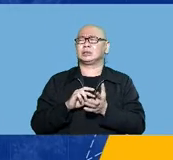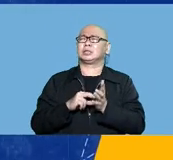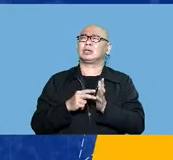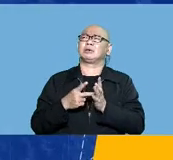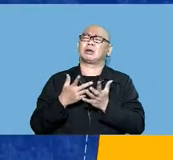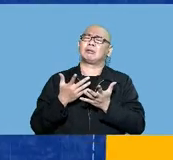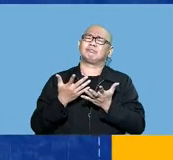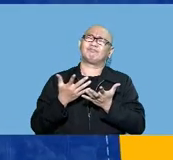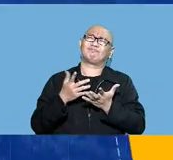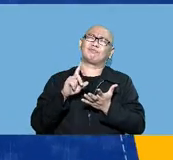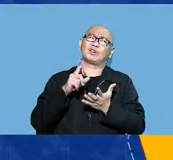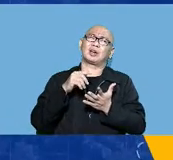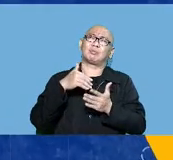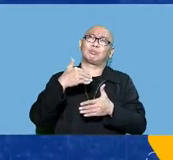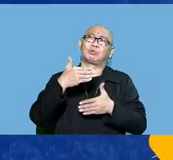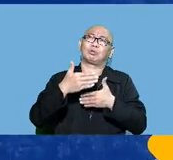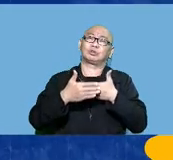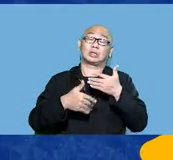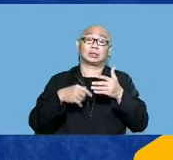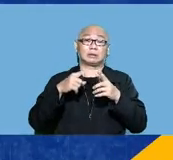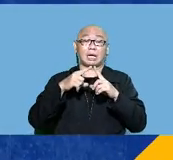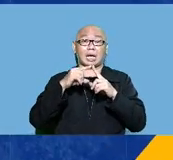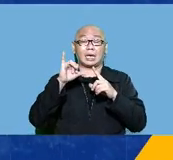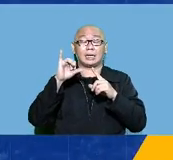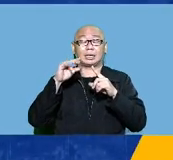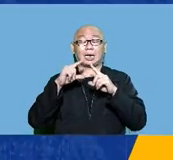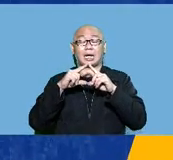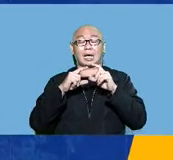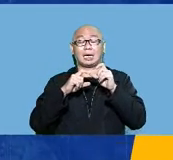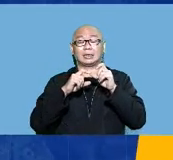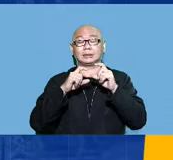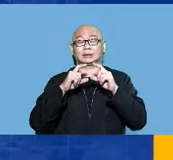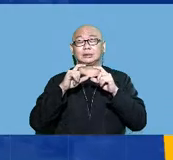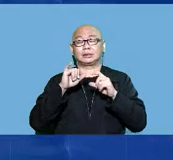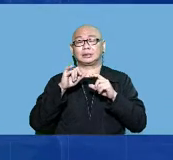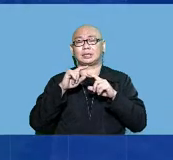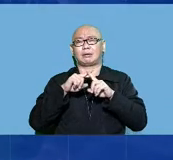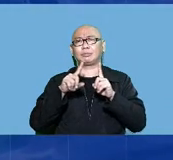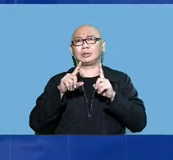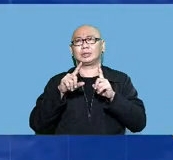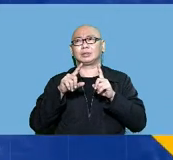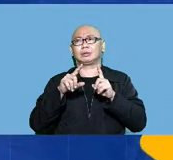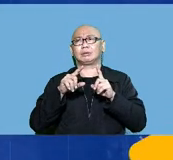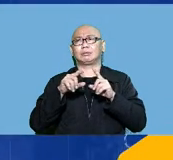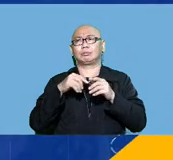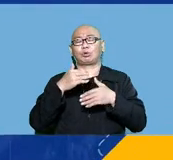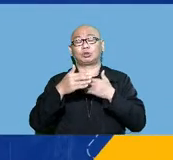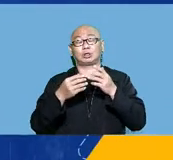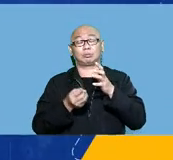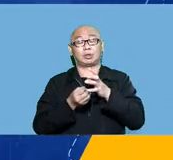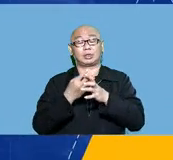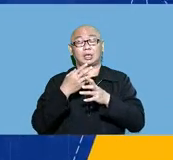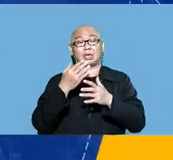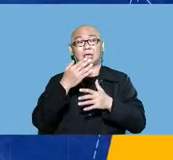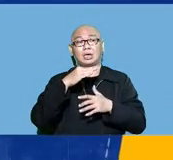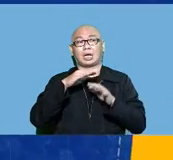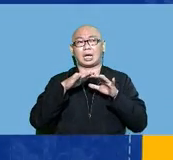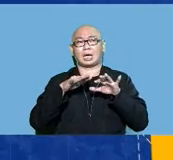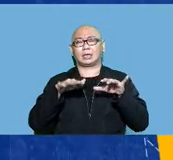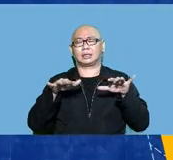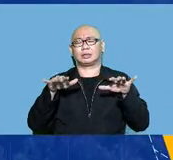bukan proses aerasi, namun proses pemancaran air untuk